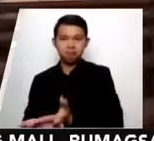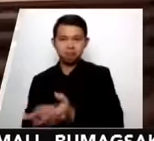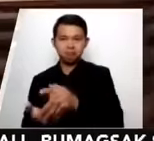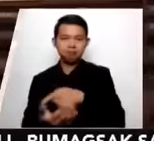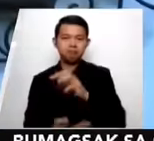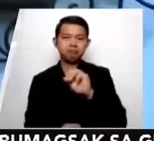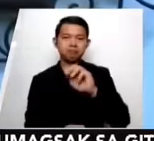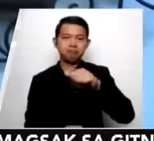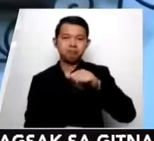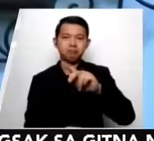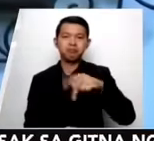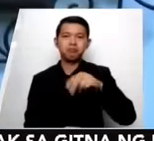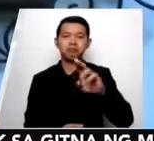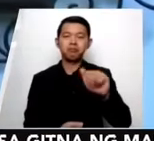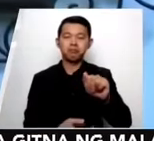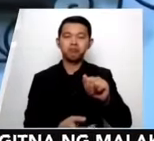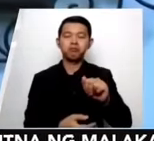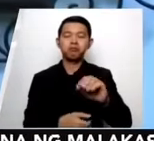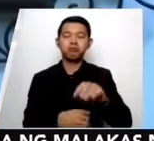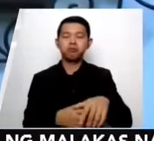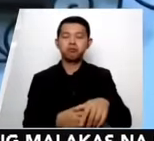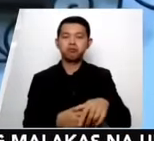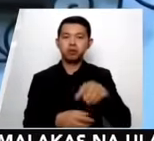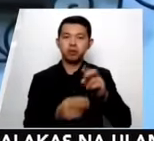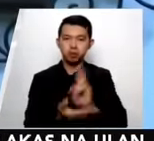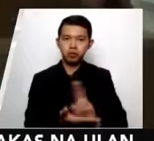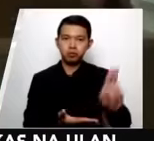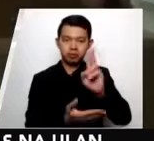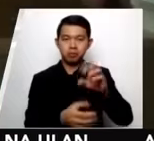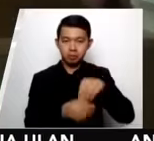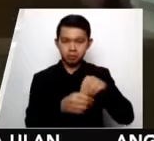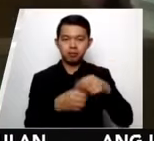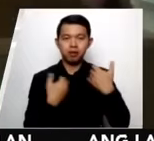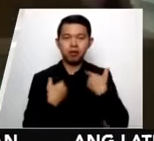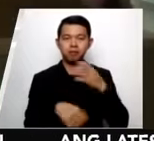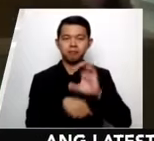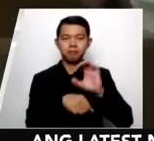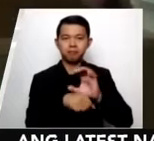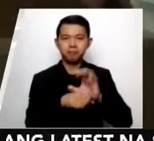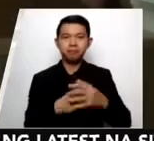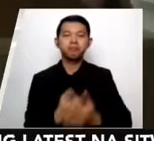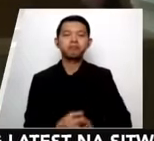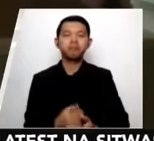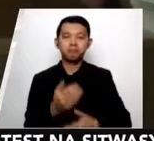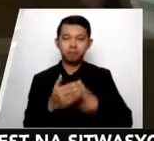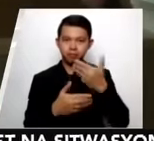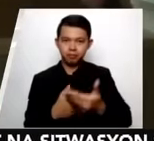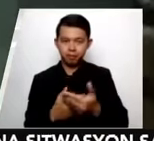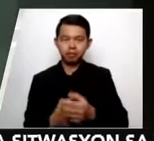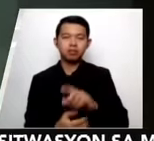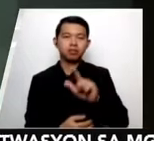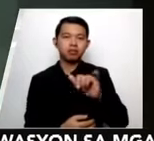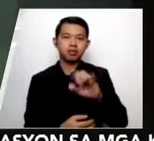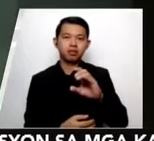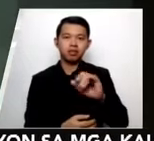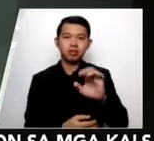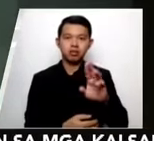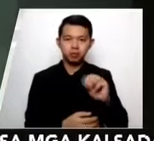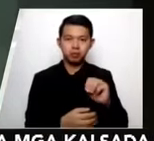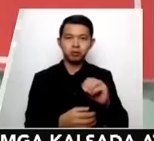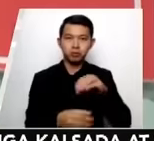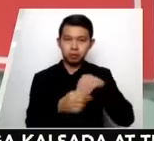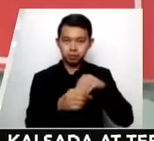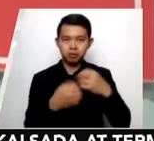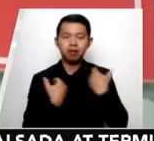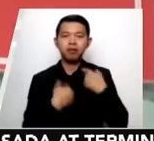University. Dalawin din ang Chapel of the Most Sacred Heart of Jesus sa loob ng Lyceum of the Philippines University. Pang-7 ang St.